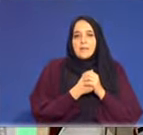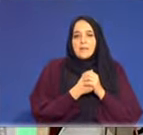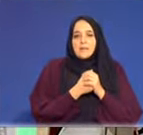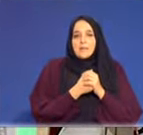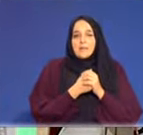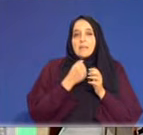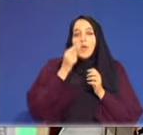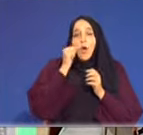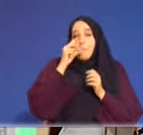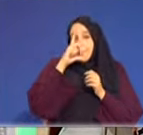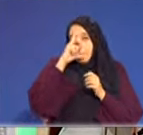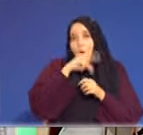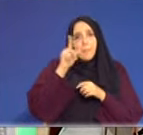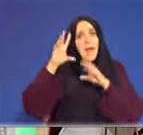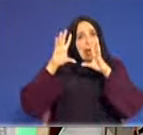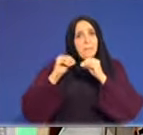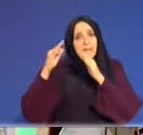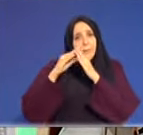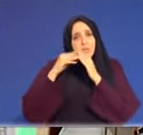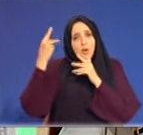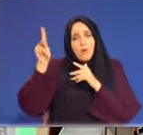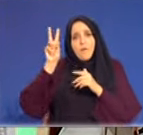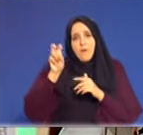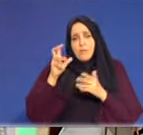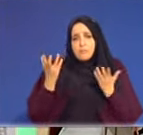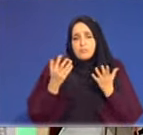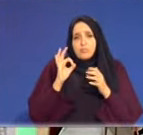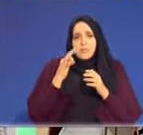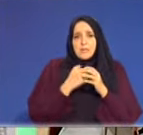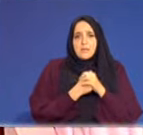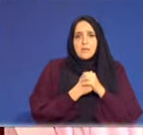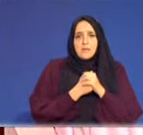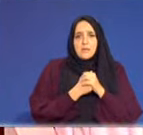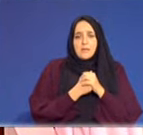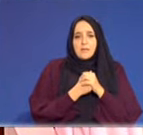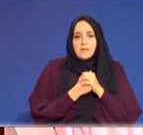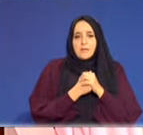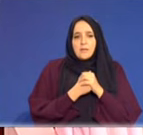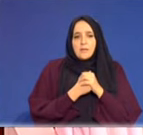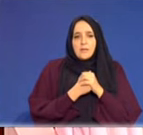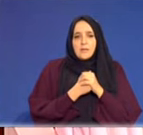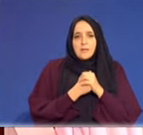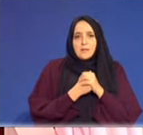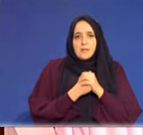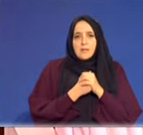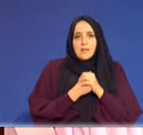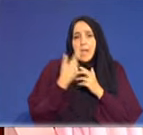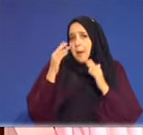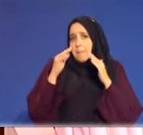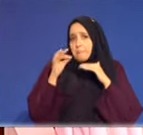هذا الرجل توفى اللي تزوج بها؟ هي هي المهم بصح كما نقولوا راهي في حرمة رجل واحدة